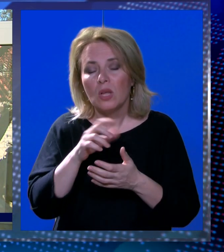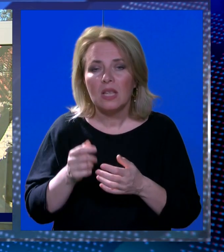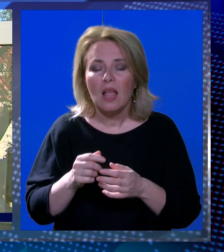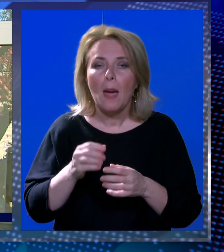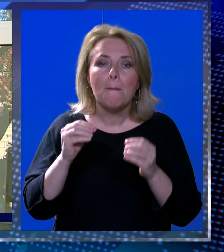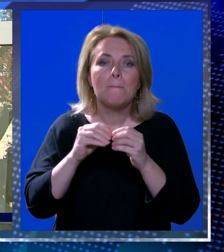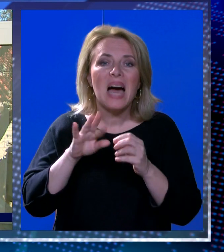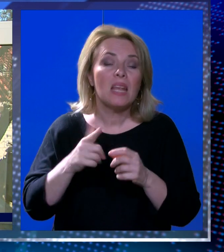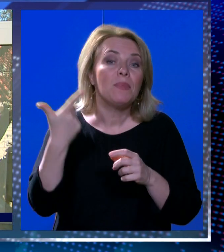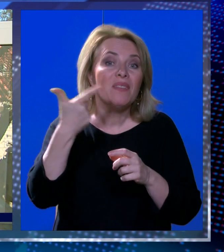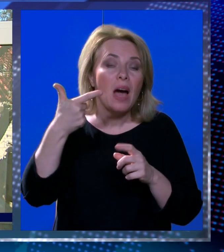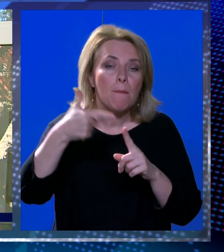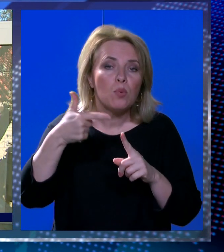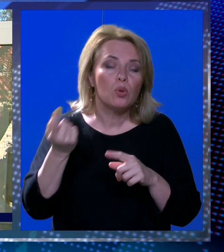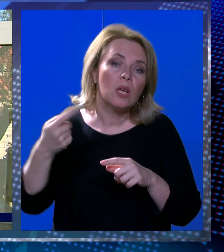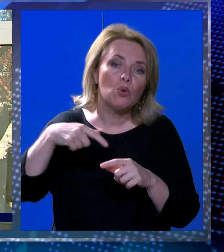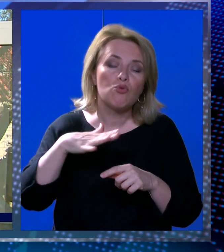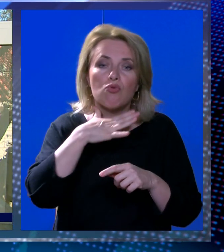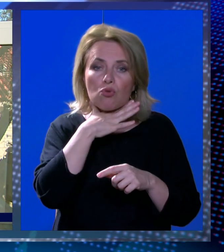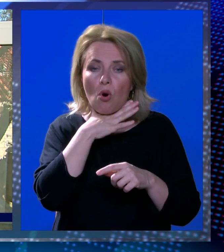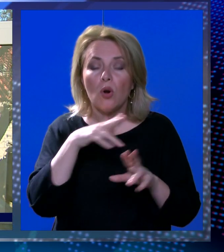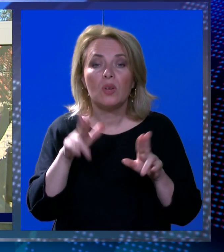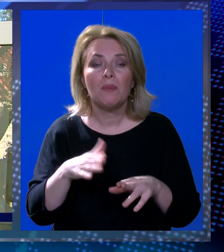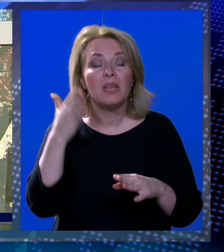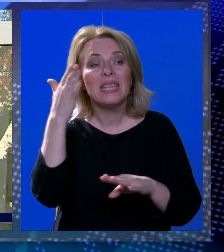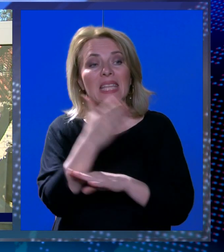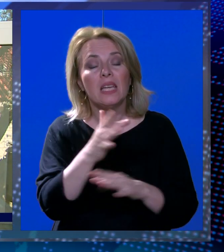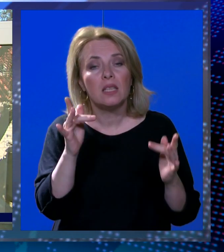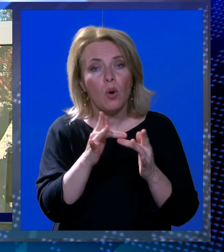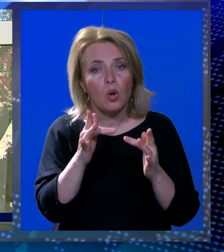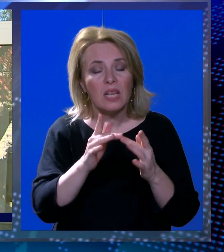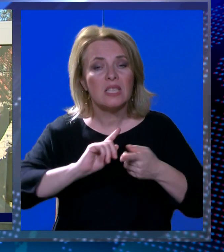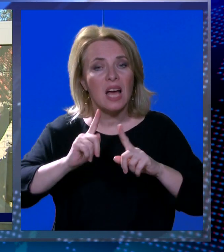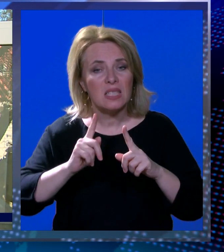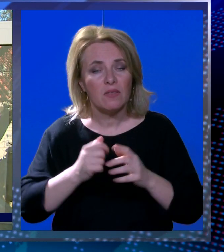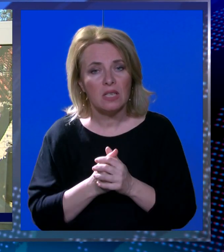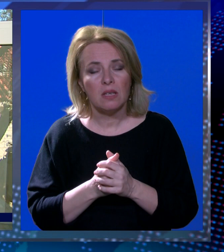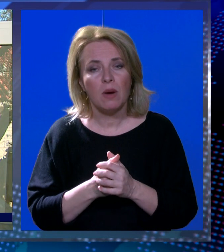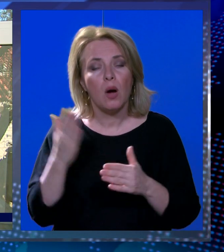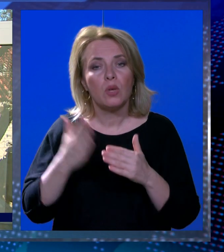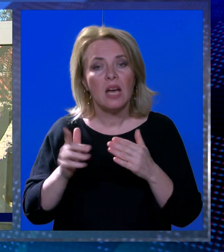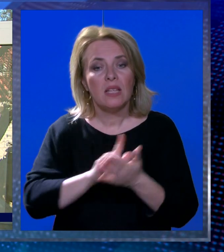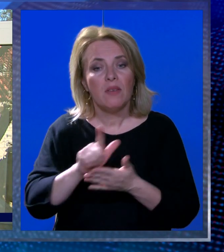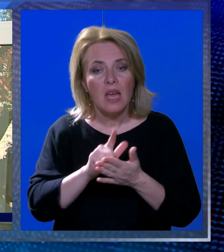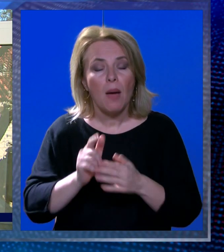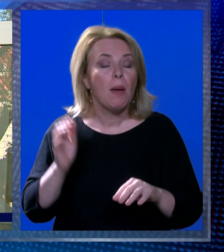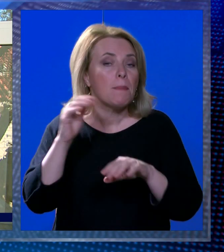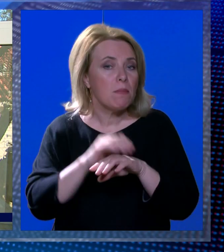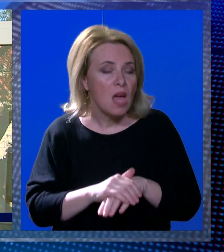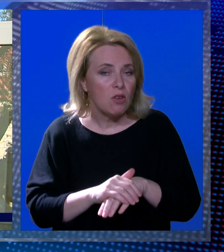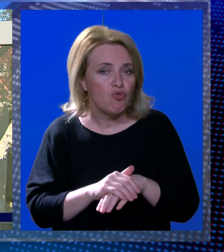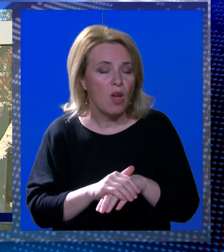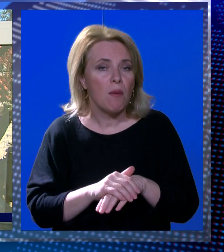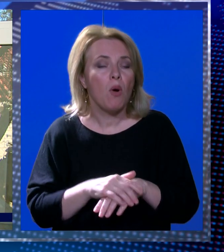polugodištu dođu i imaju direktni kontakt sa svojim razrednikom i u zadnje vrijeme